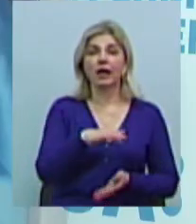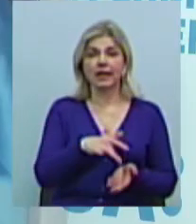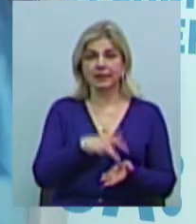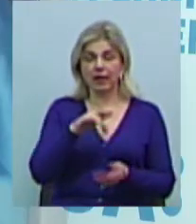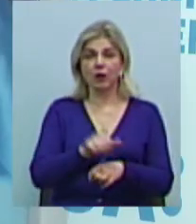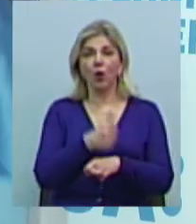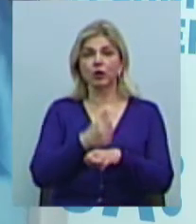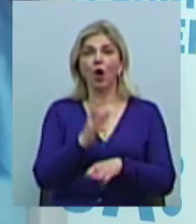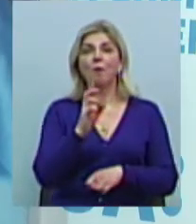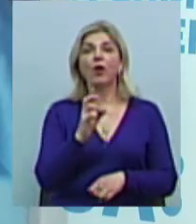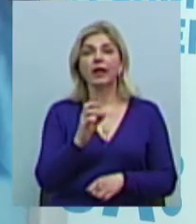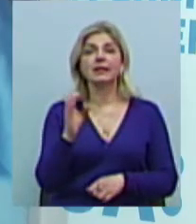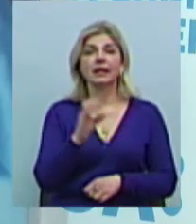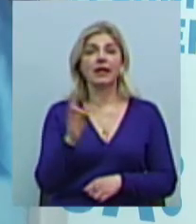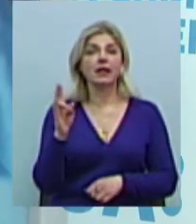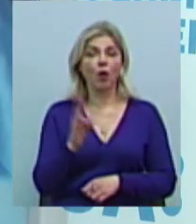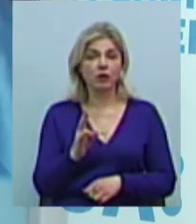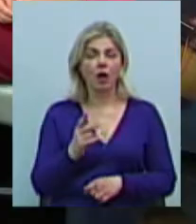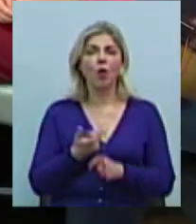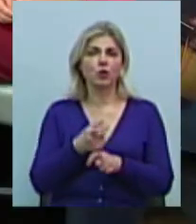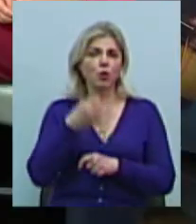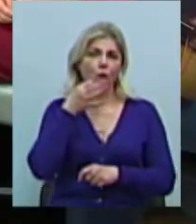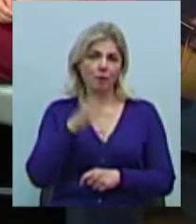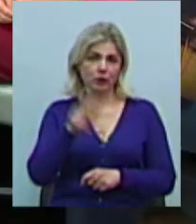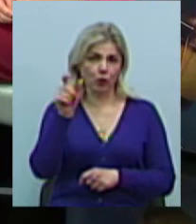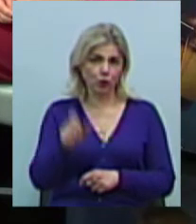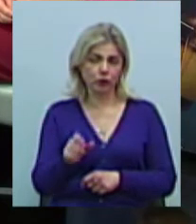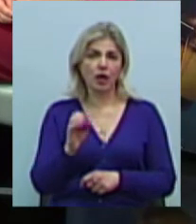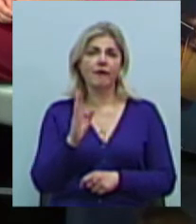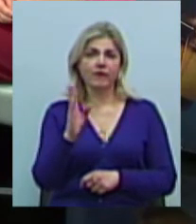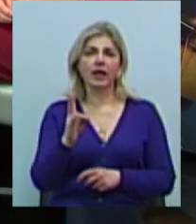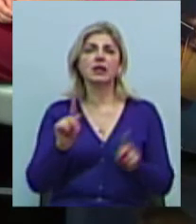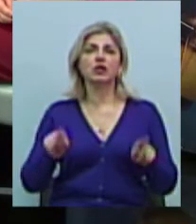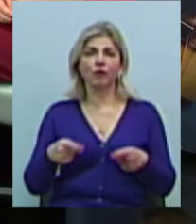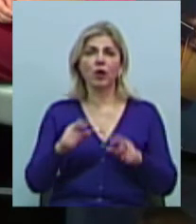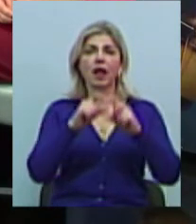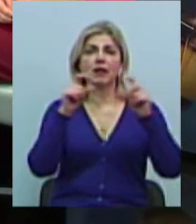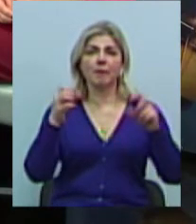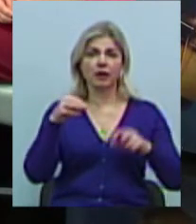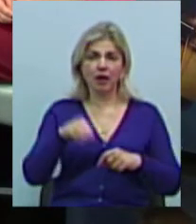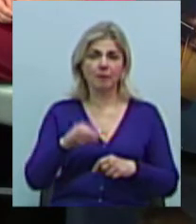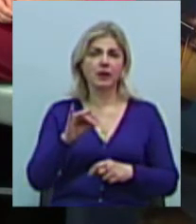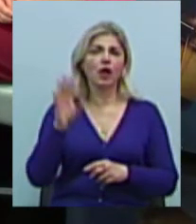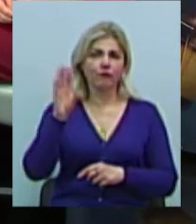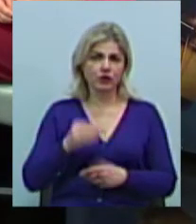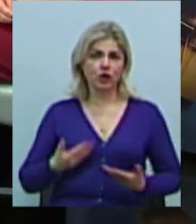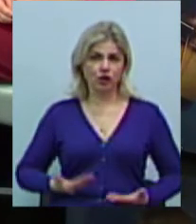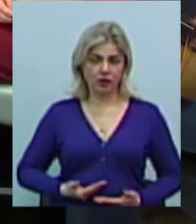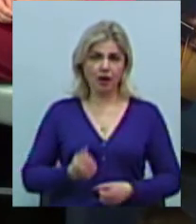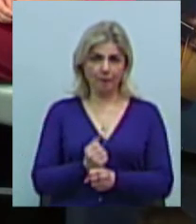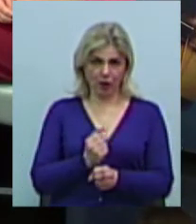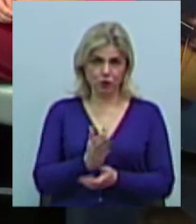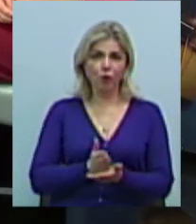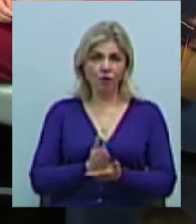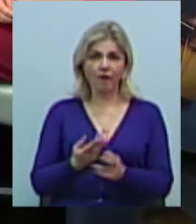очолює Бондаренко Сергій Миколайович. Це досить досвідчена людина. Він створював і департамент, він практично все життя пропрацював в цій